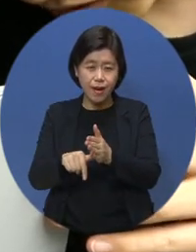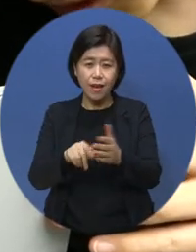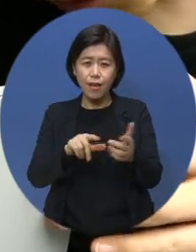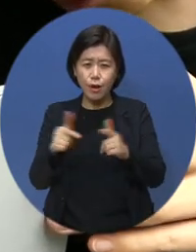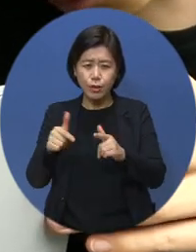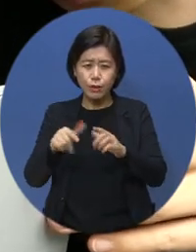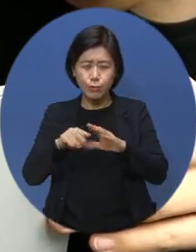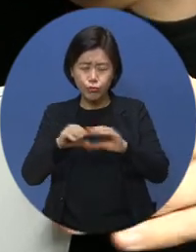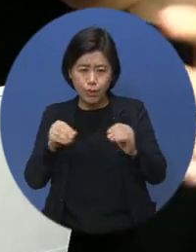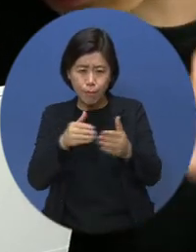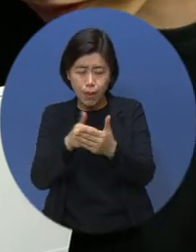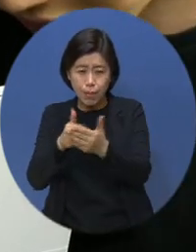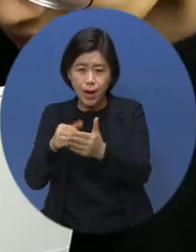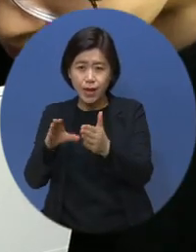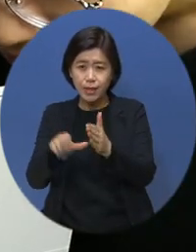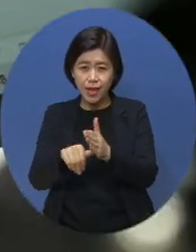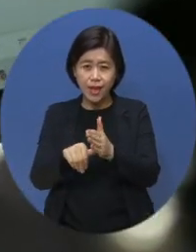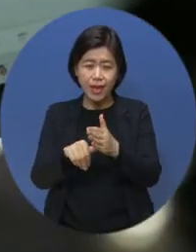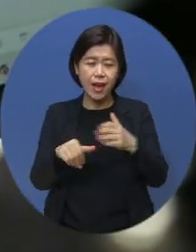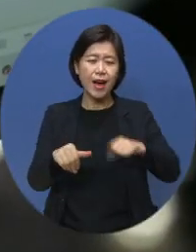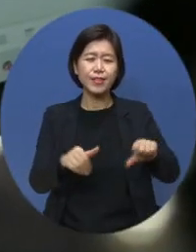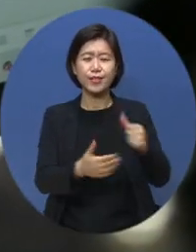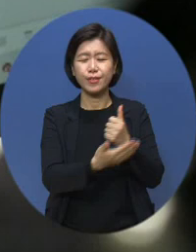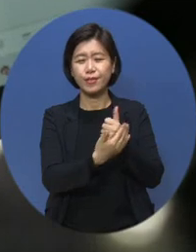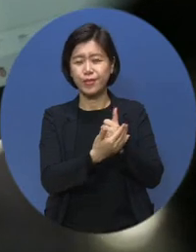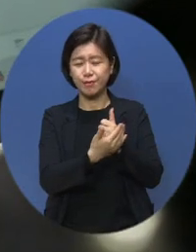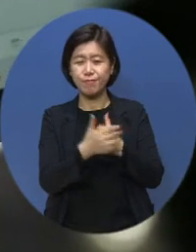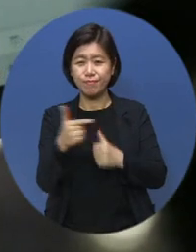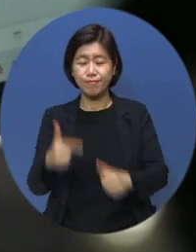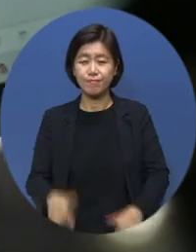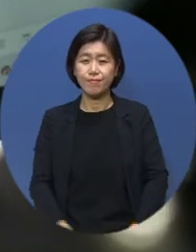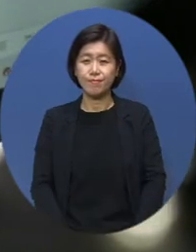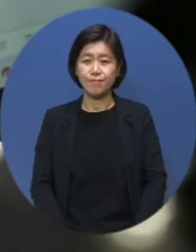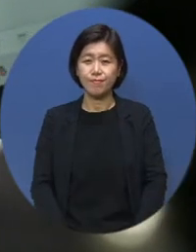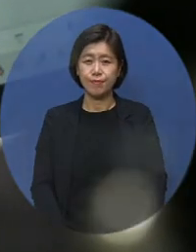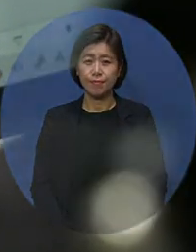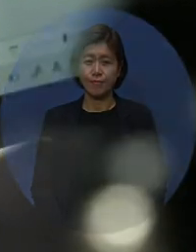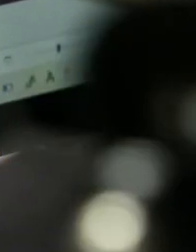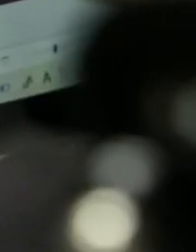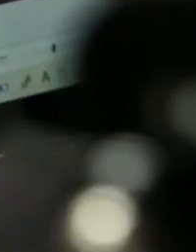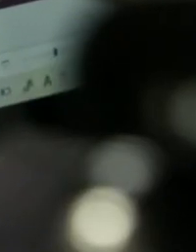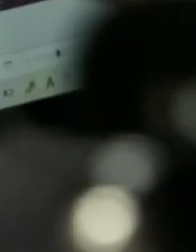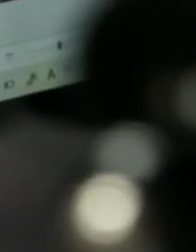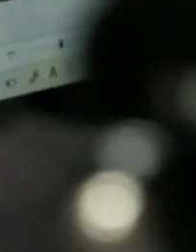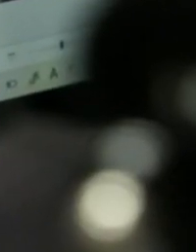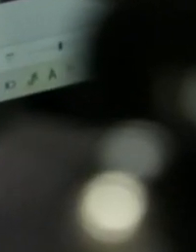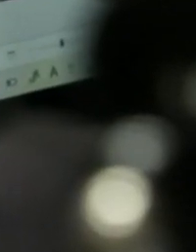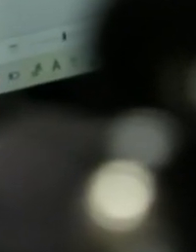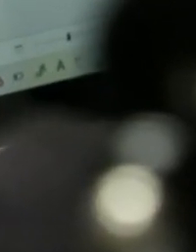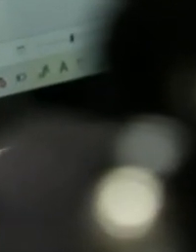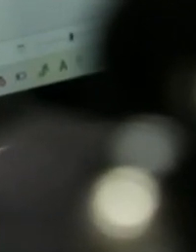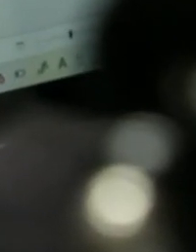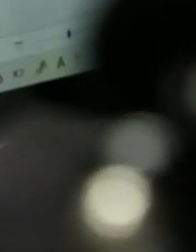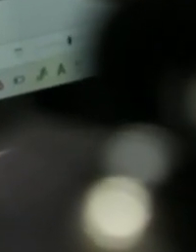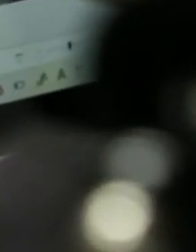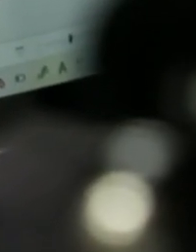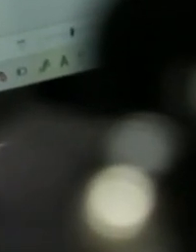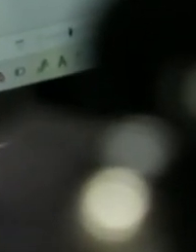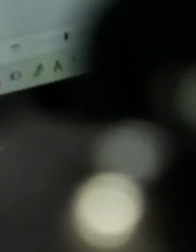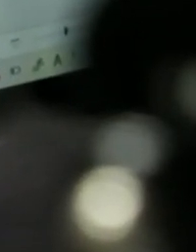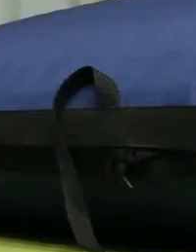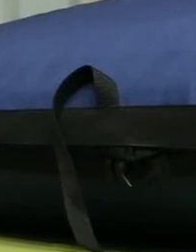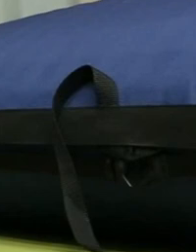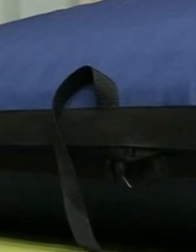시니어 로 너 어 좀 줄여 가 아 썩 배격 일할 맛 초 그렇죠